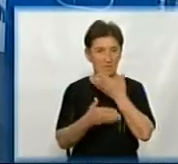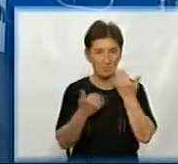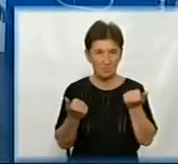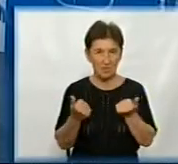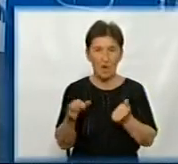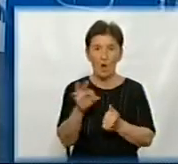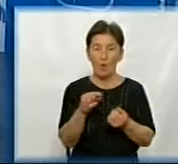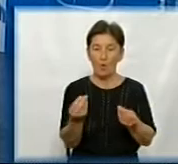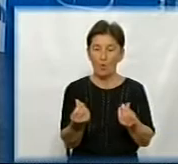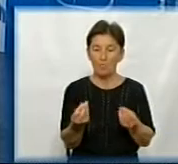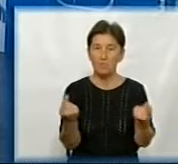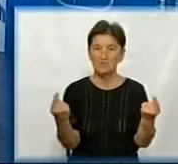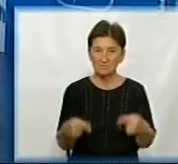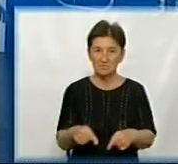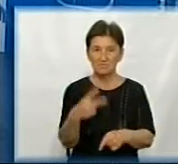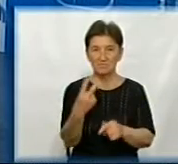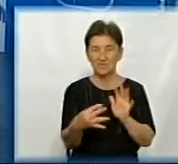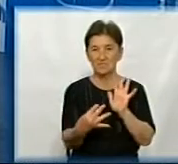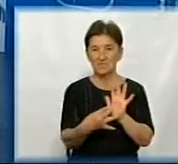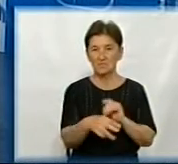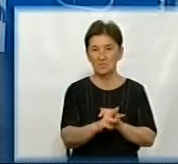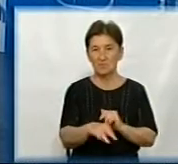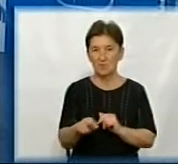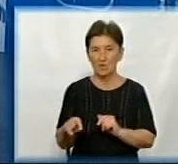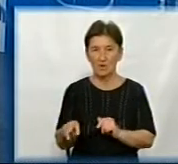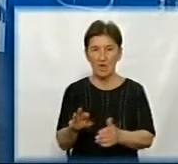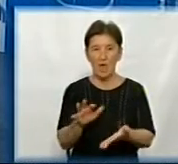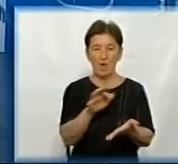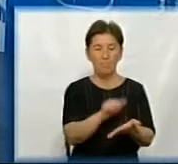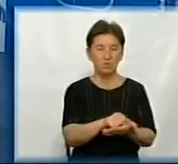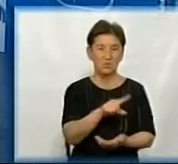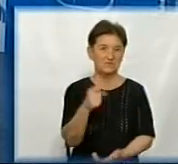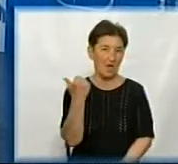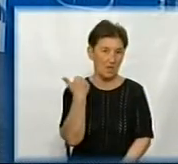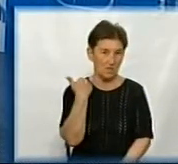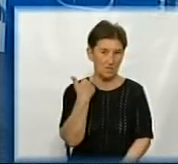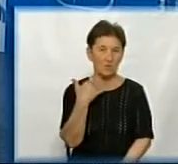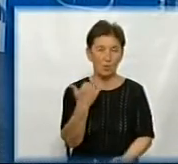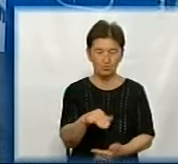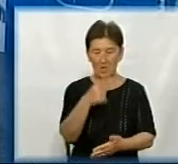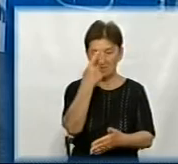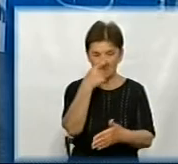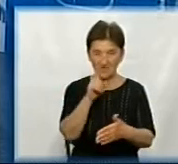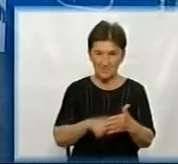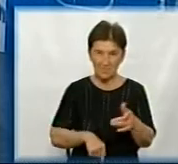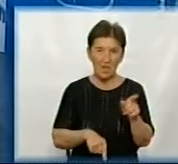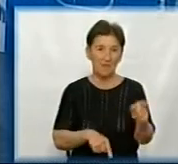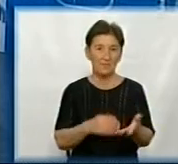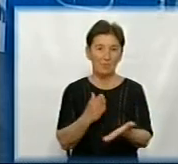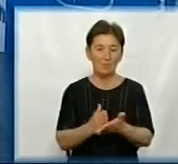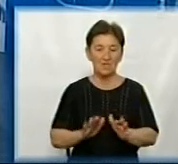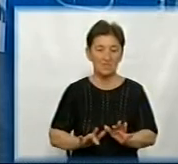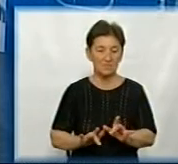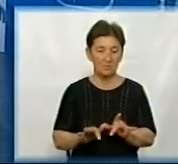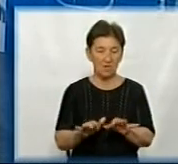про банкрутство, то грошові вимоги 29 мільйонів, це борг за оренду ЦМК, вони також вже визнані, і там також, здається, вже справа, да.